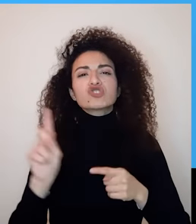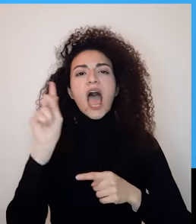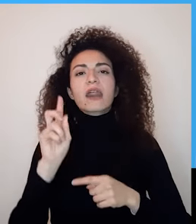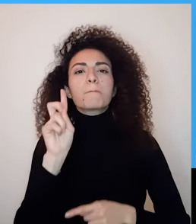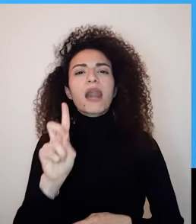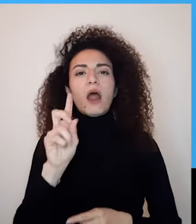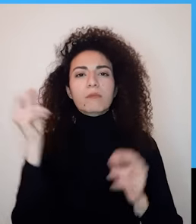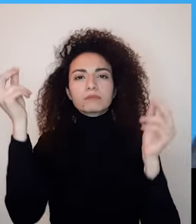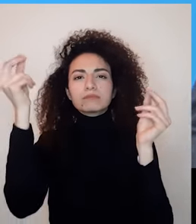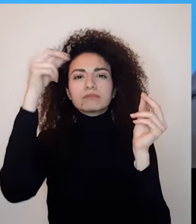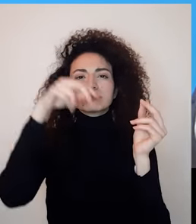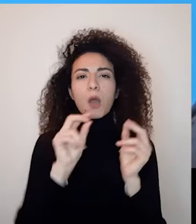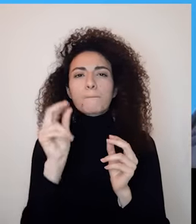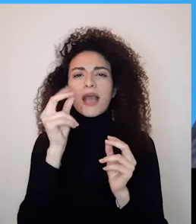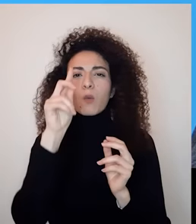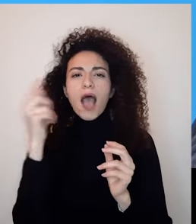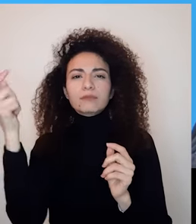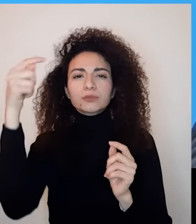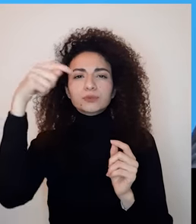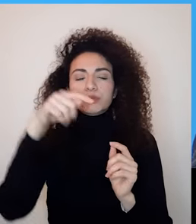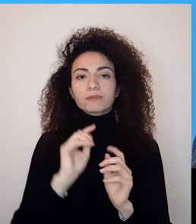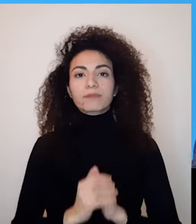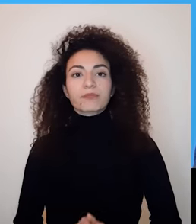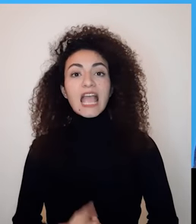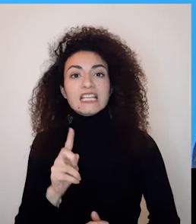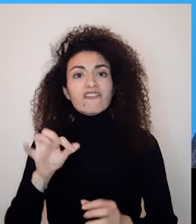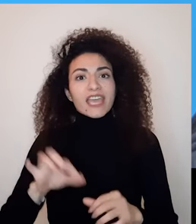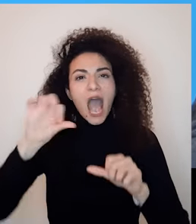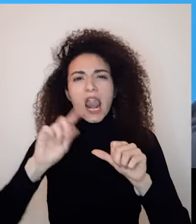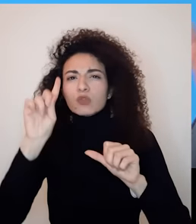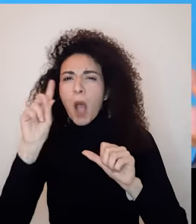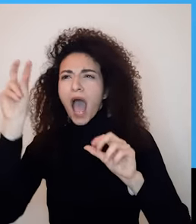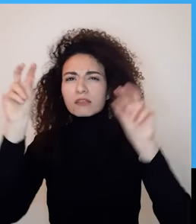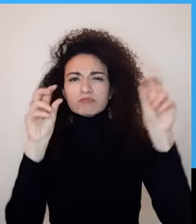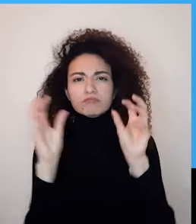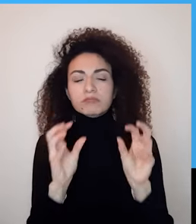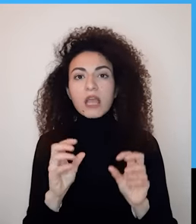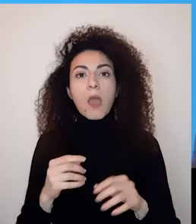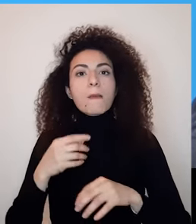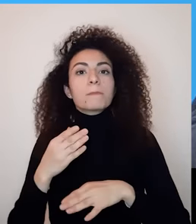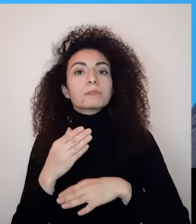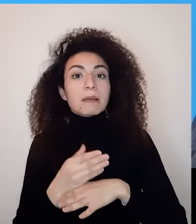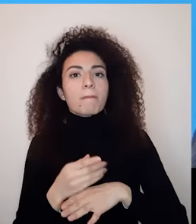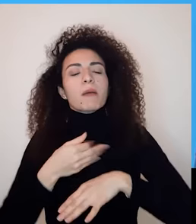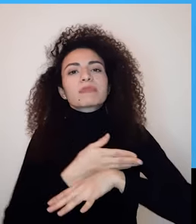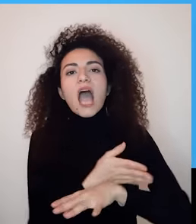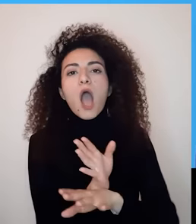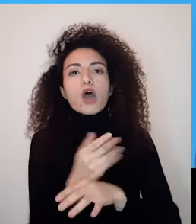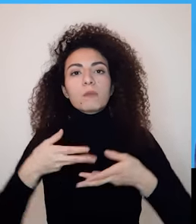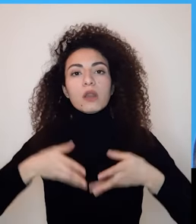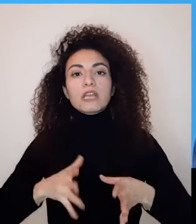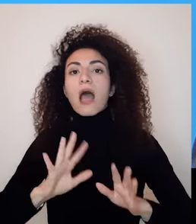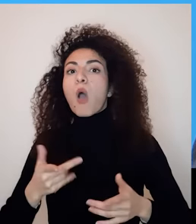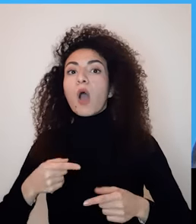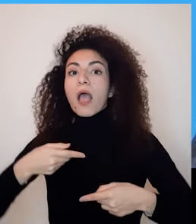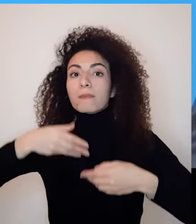أما المبايض وظيفتهم إلقاء شهرياً بويضة داخل الأنبوبة، وأي خلل بهذه التركيبة ممكن أن تؤدي إلى